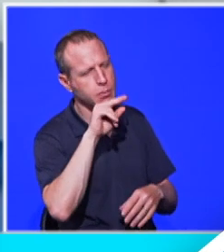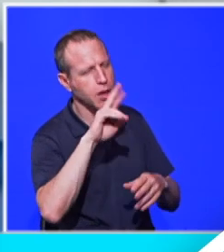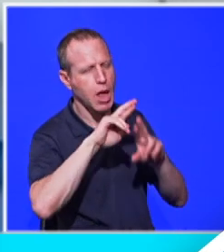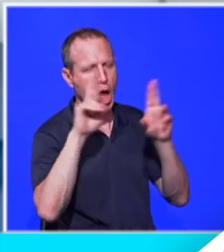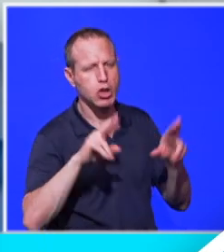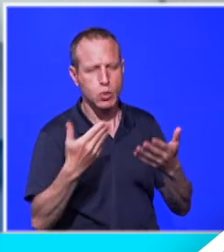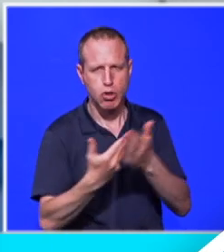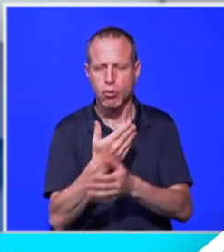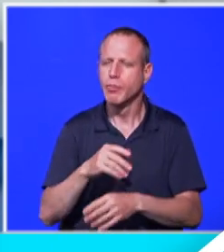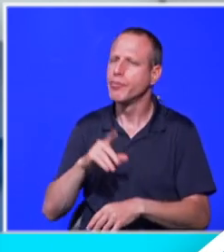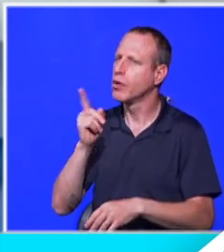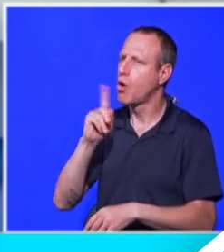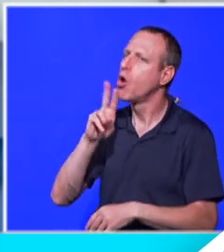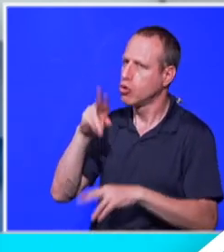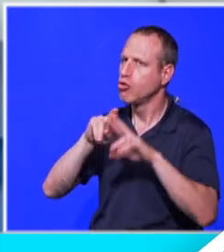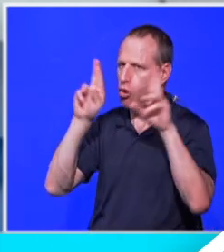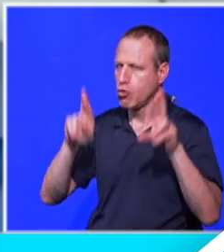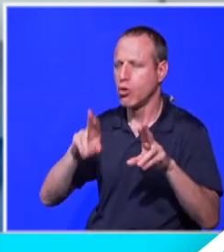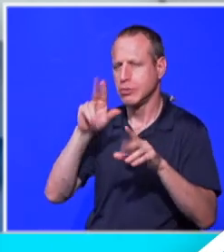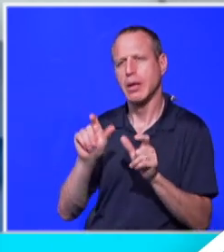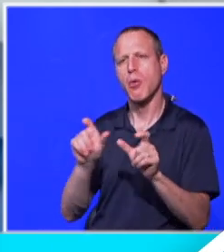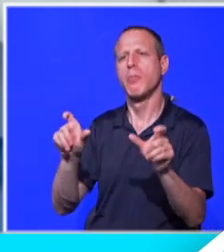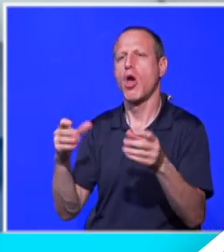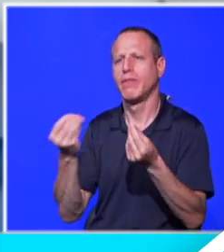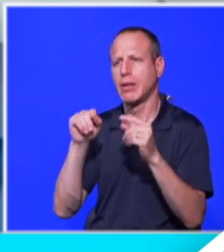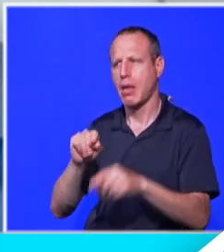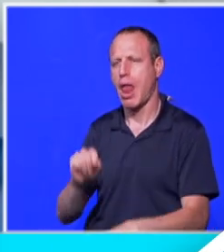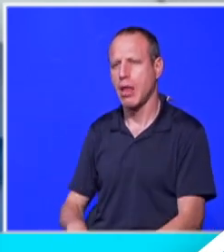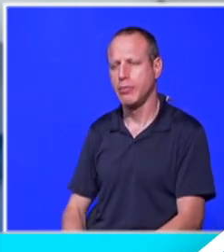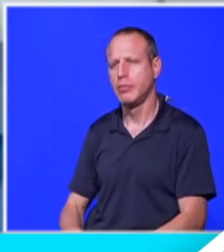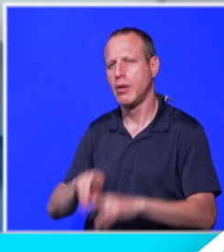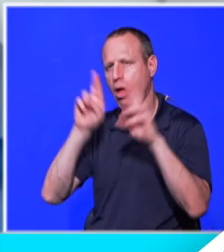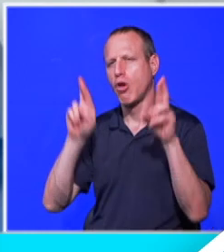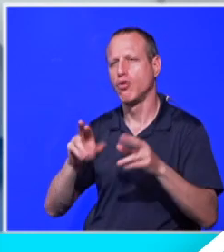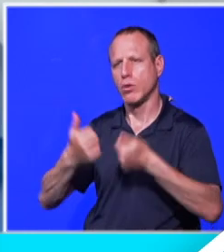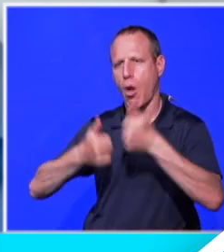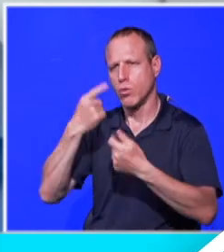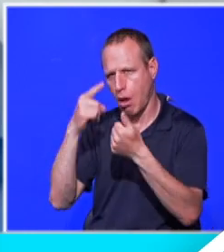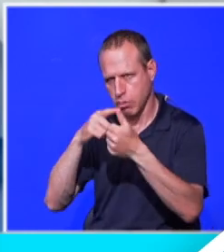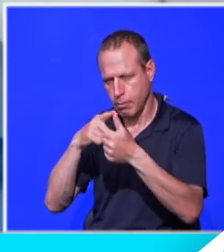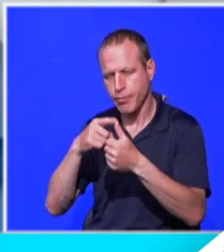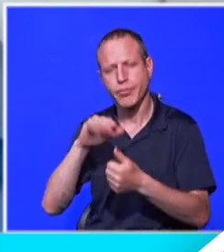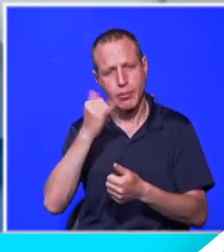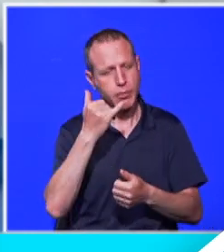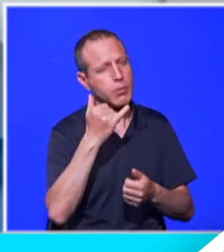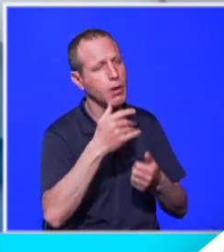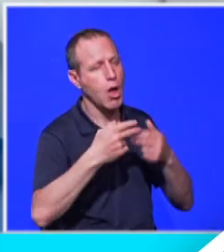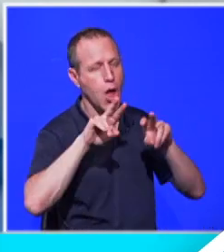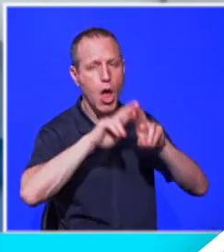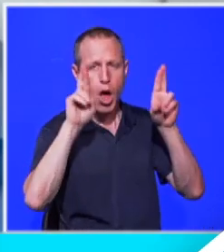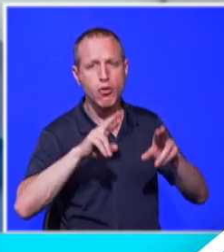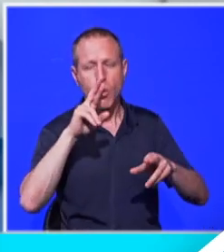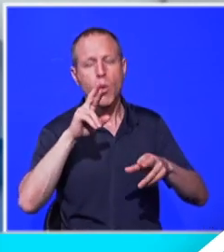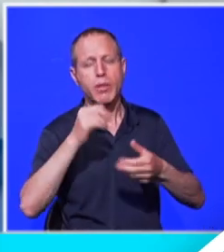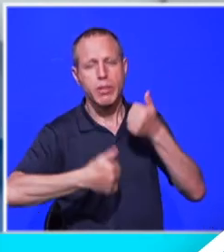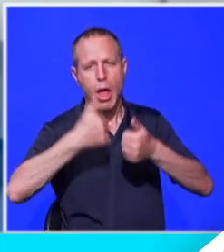כן. לא, יש רשויות שאמורות למנוע את הדברים האלה. הרשות לתחרות זה אחת, ויש רשות עוד. רשות לתחרות ברשות